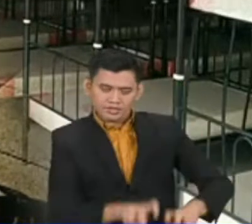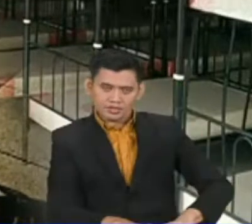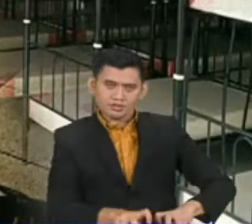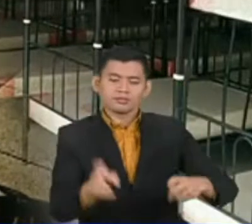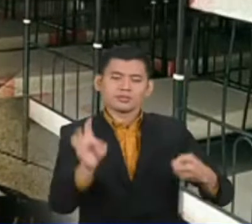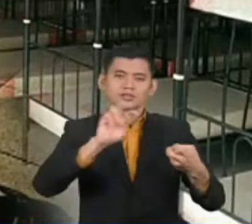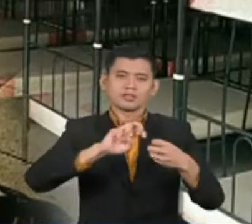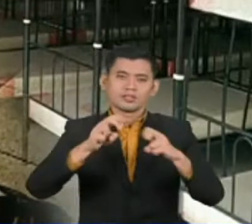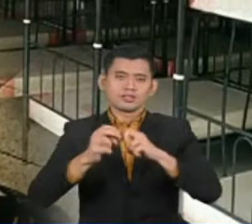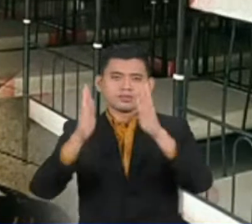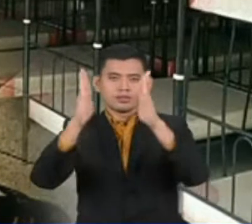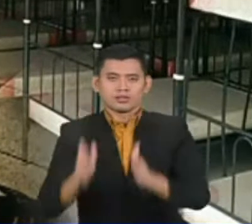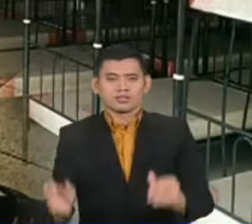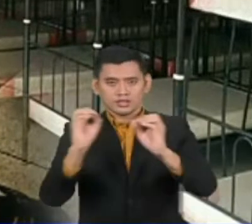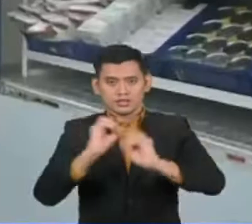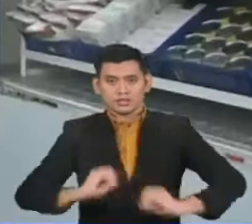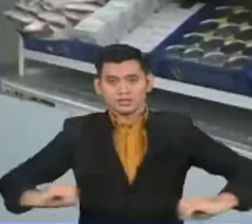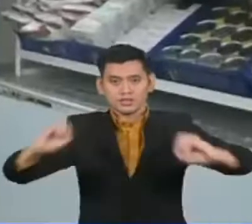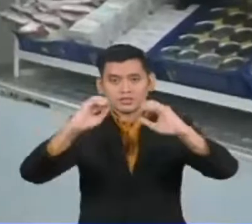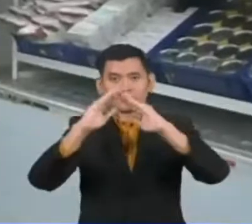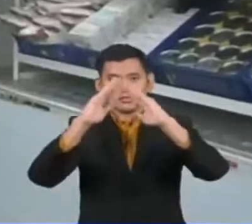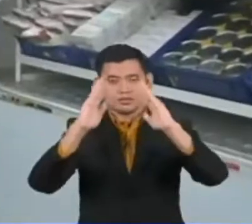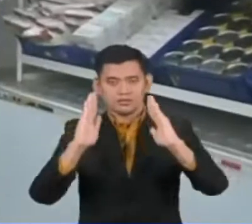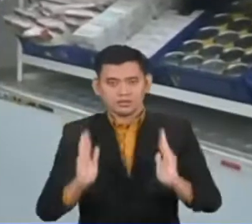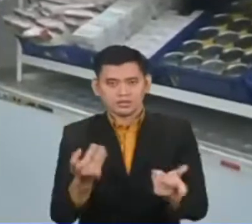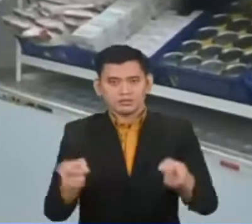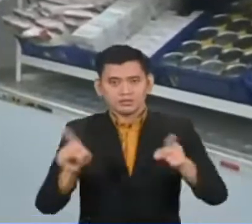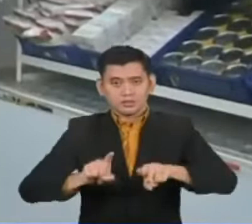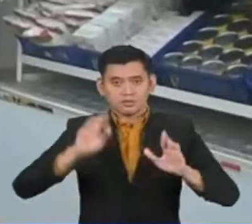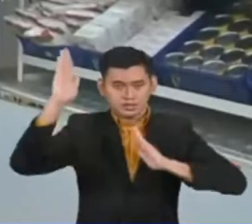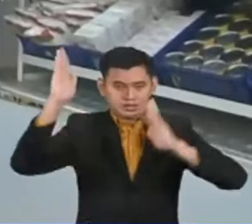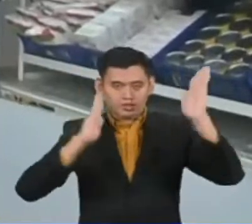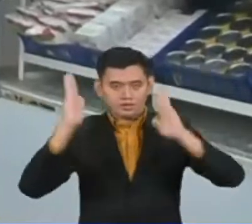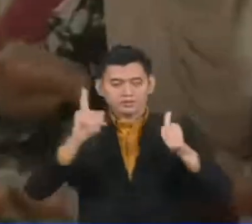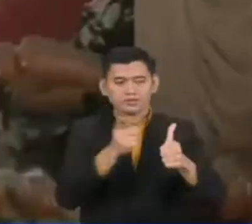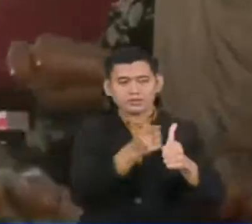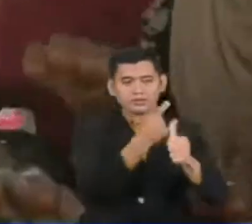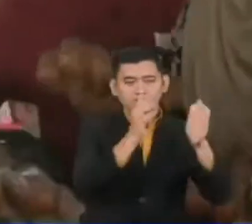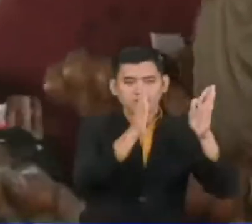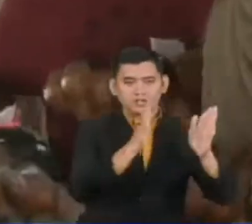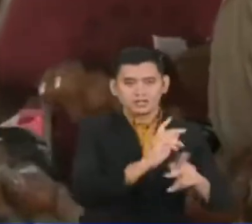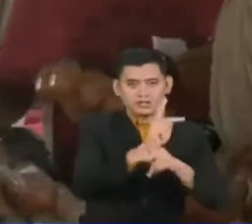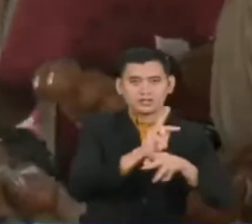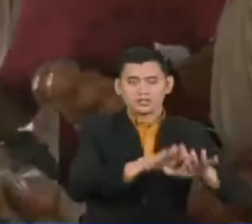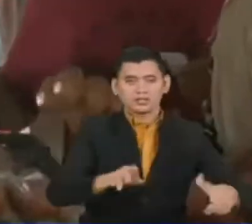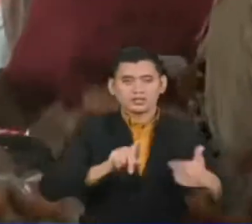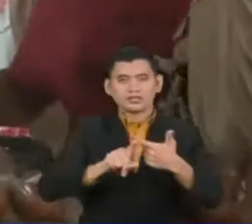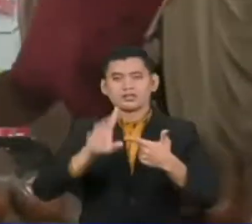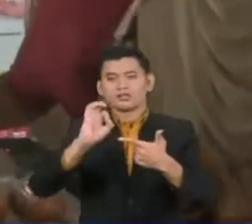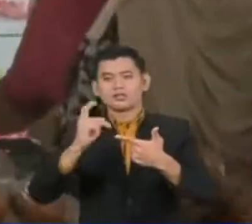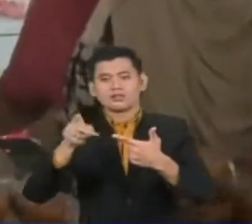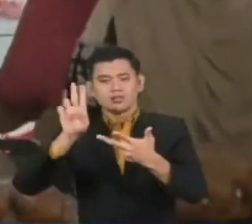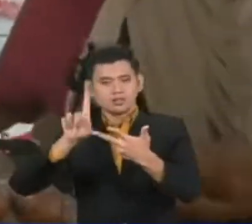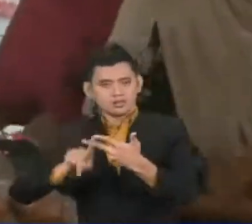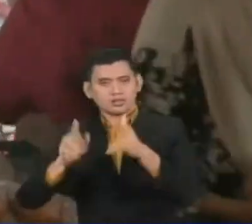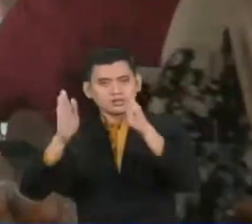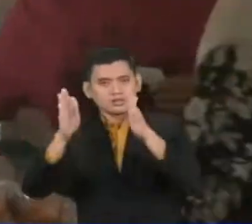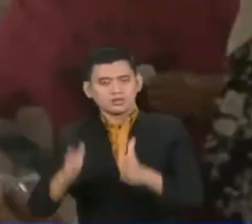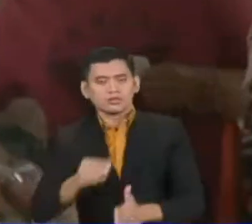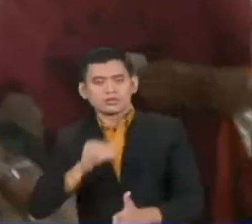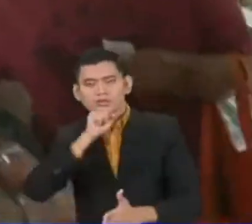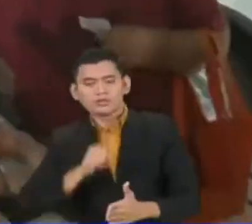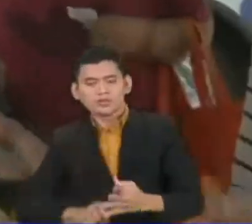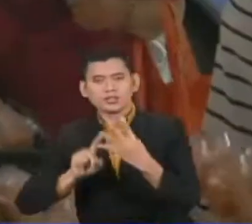jagaan golongan rentan di negara ini, termasuk pusat jagaan kanak-kanak, orang kurang upaya, warga emas serta